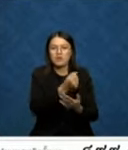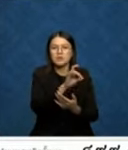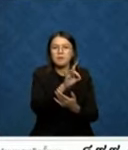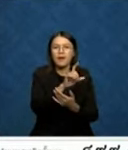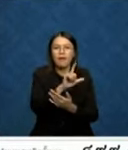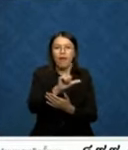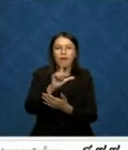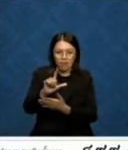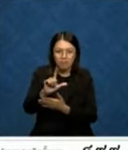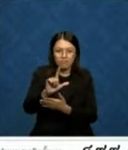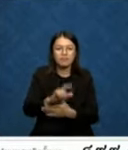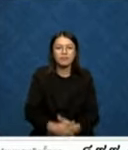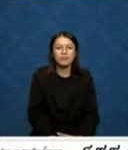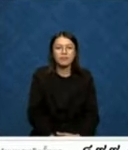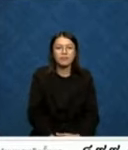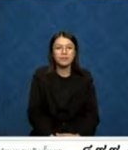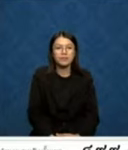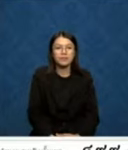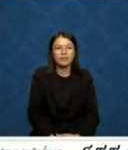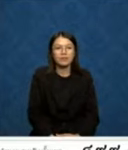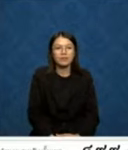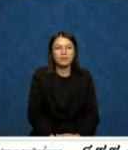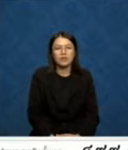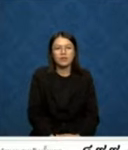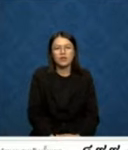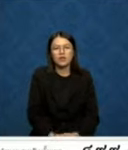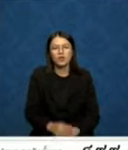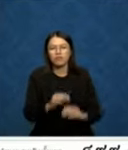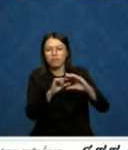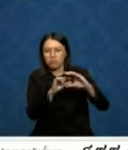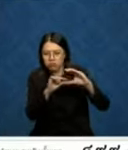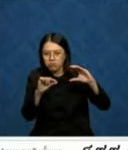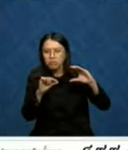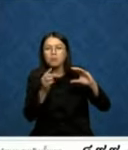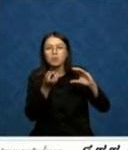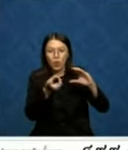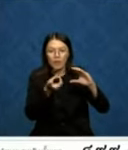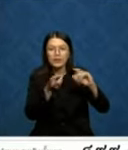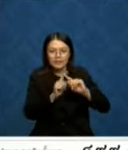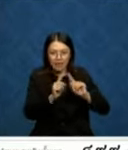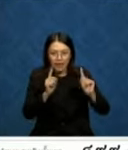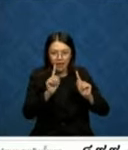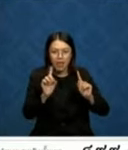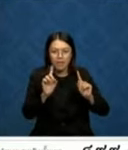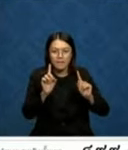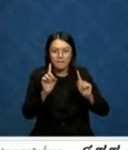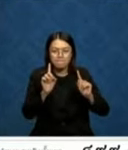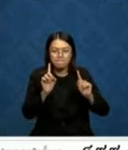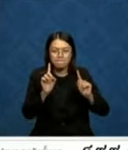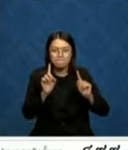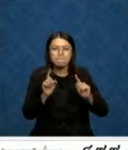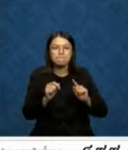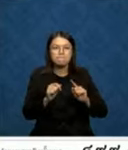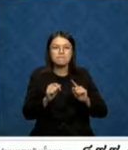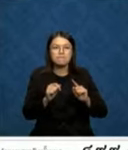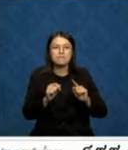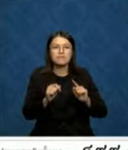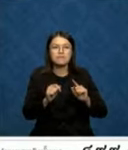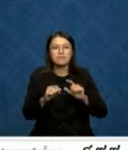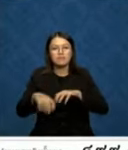บาทในแง่จำนวนต้องถือว่าไม่มากเพียงแต่ว่ามาด